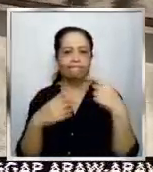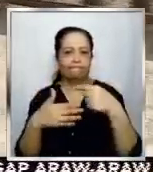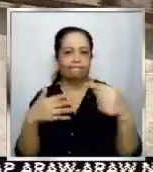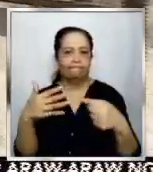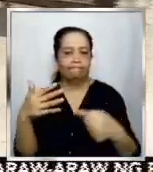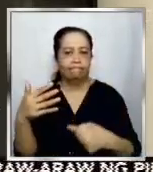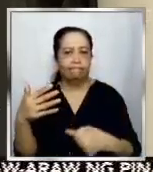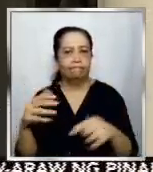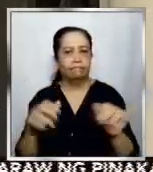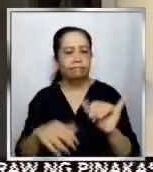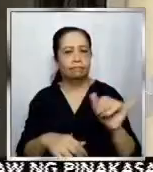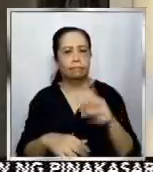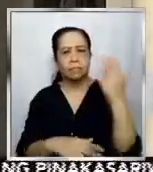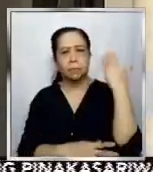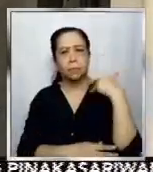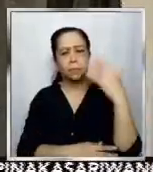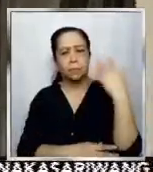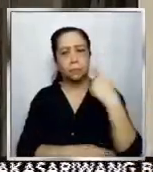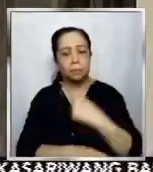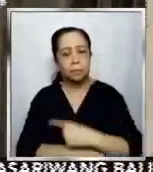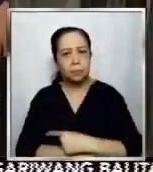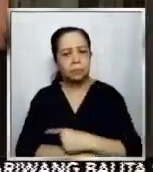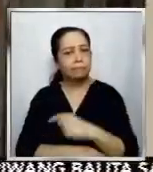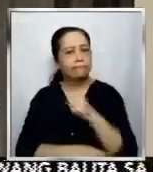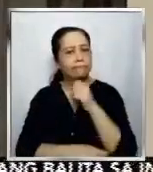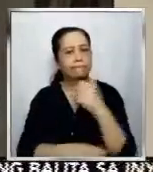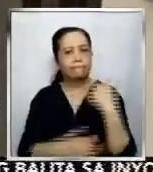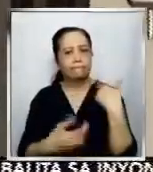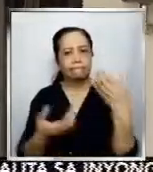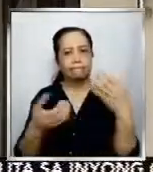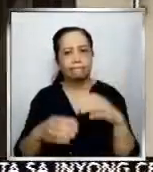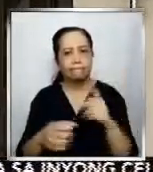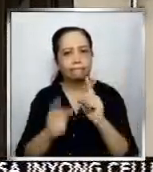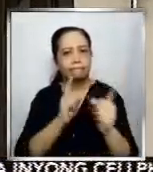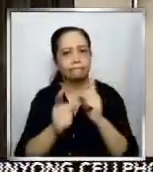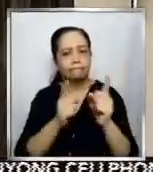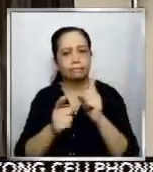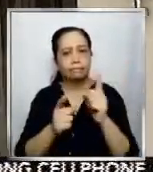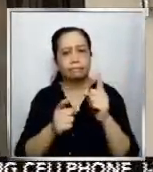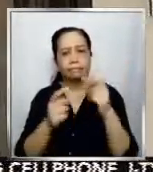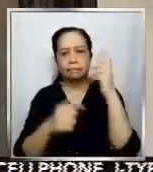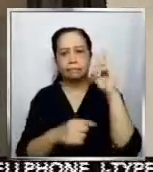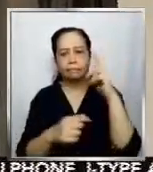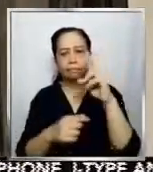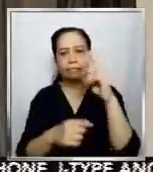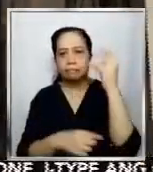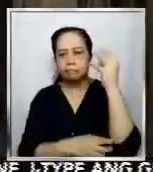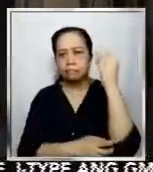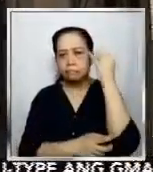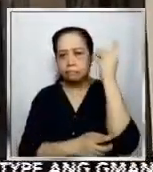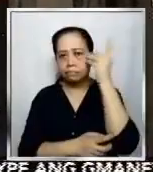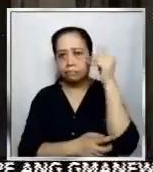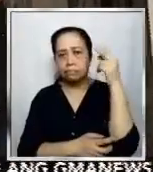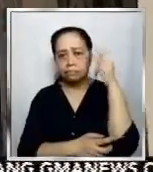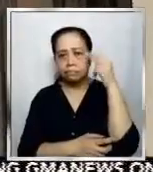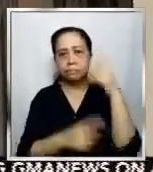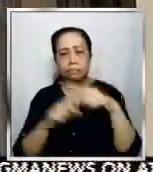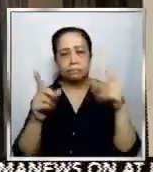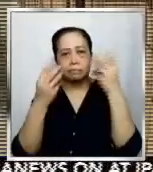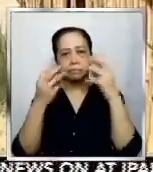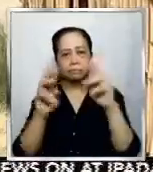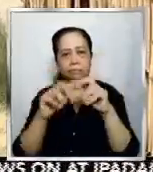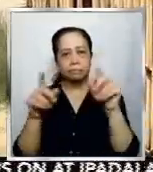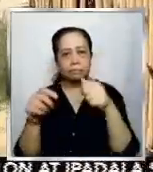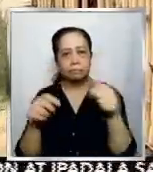sa mga nakaraang araw, hindi kami nagkaroon ng pagkakataong makausap si Rodriguez Mayor Dennis Hernandez o ang Municipal Social Welfare